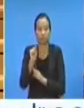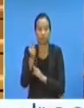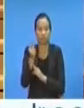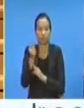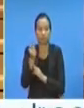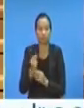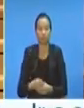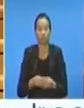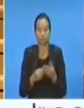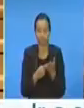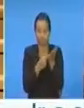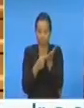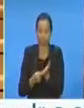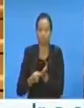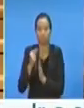ไป